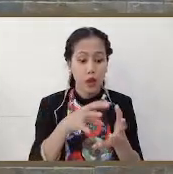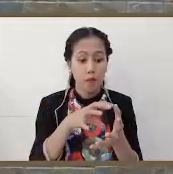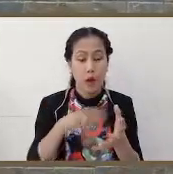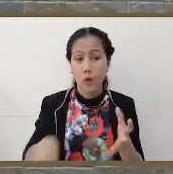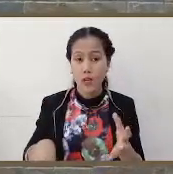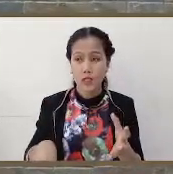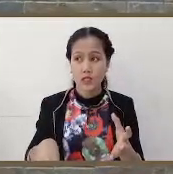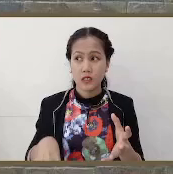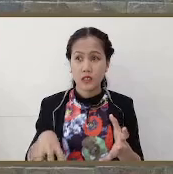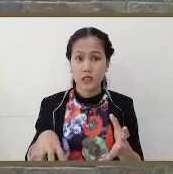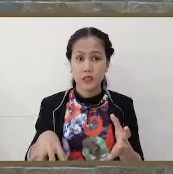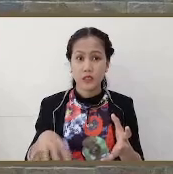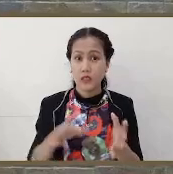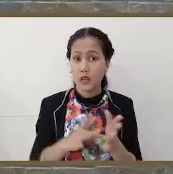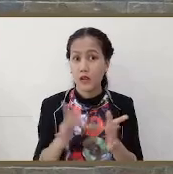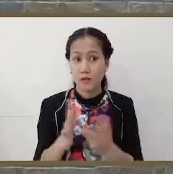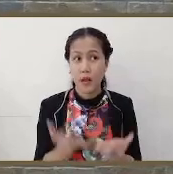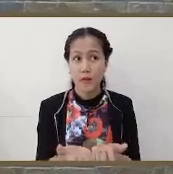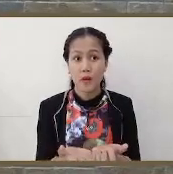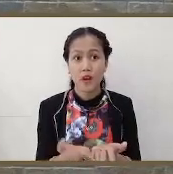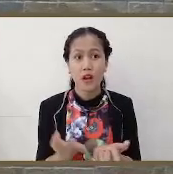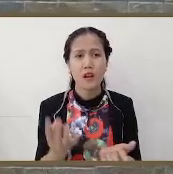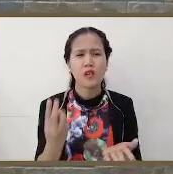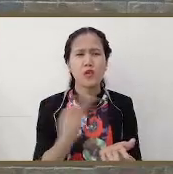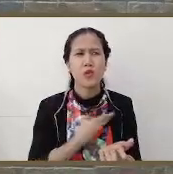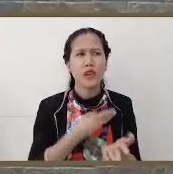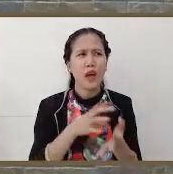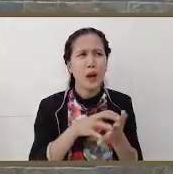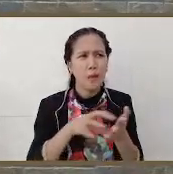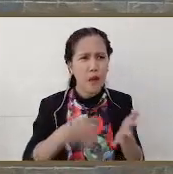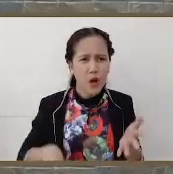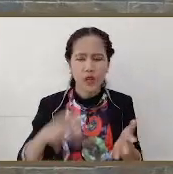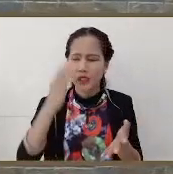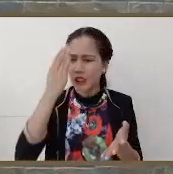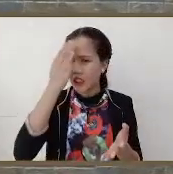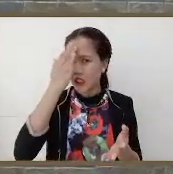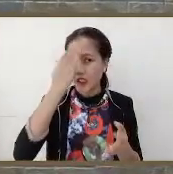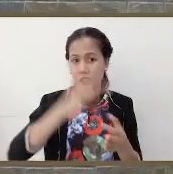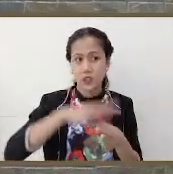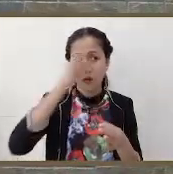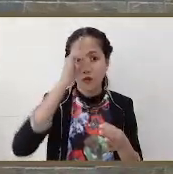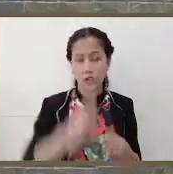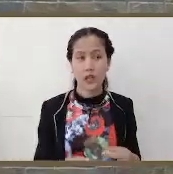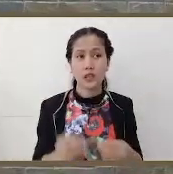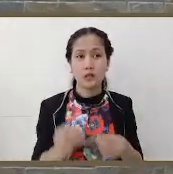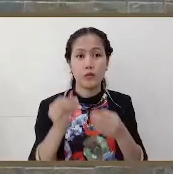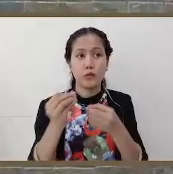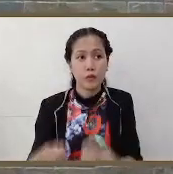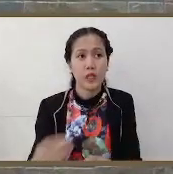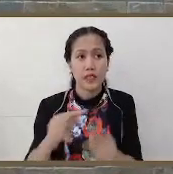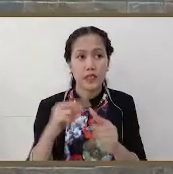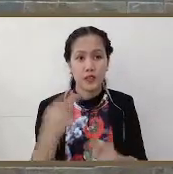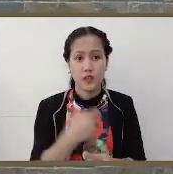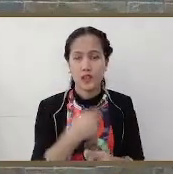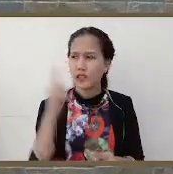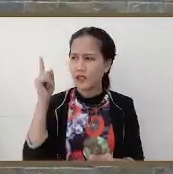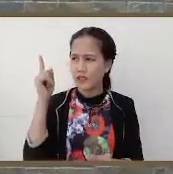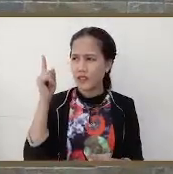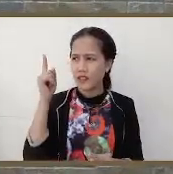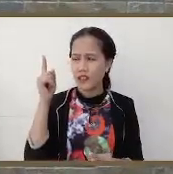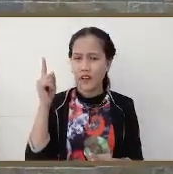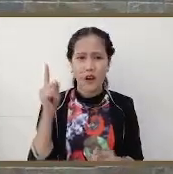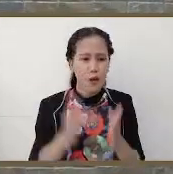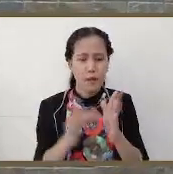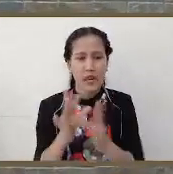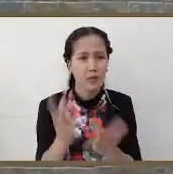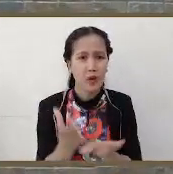dito. Nagbabawas din tayo sa knowledge ng Diyos na ipinaparating sa atin. This contains the knowledge of God. Pag nagbawas